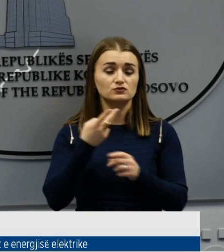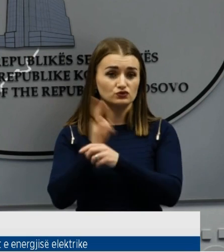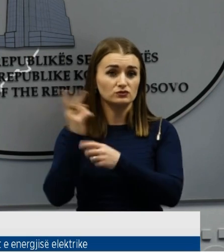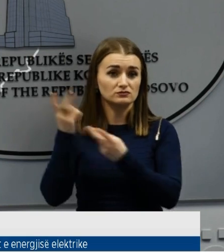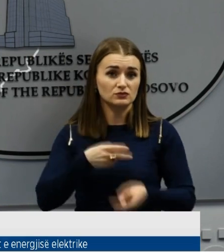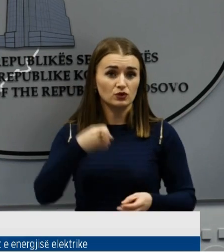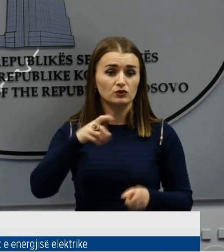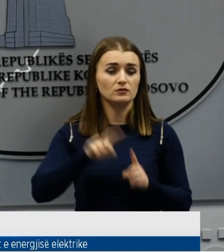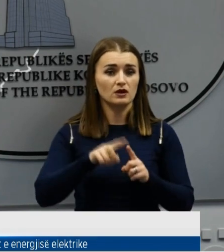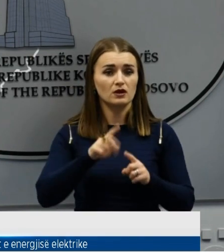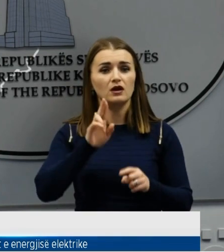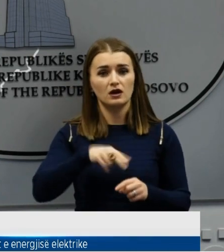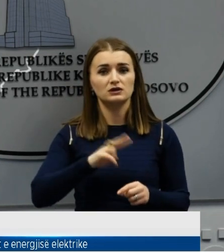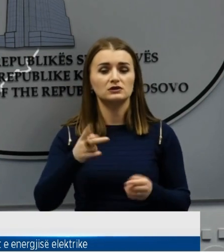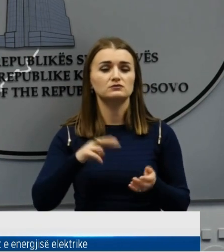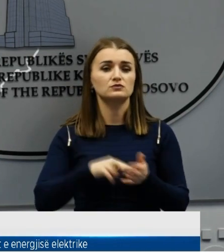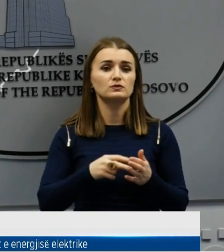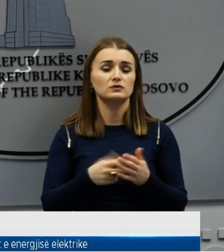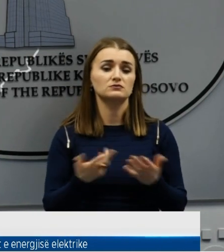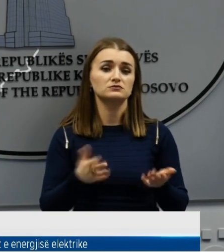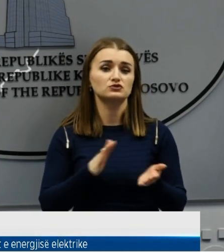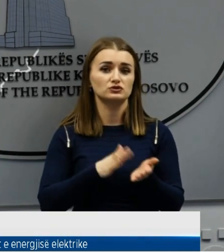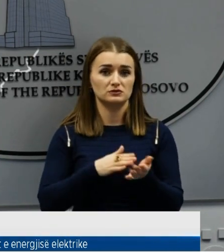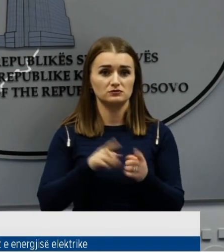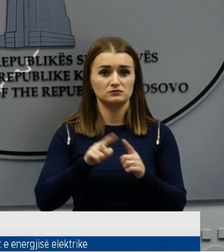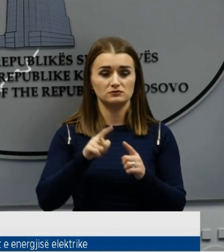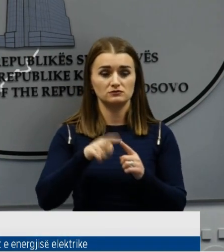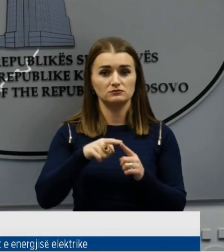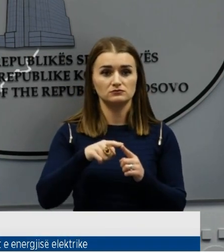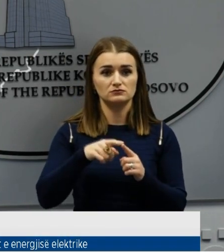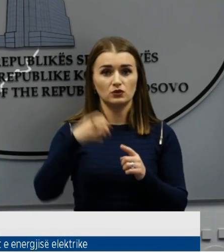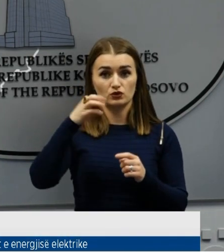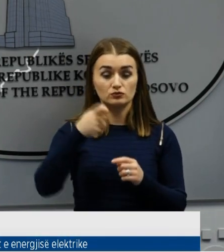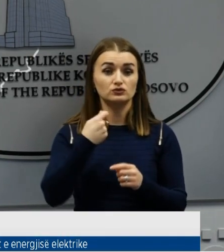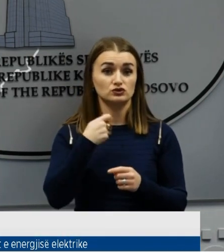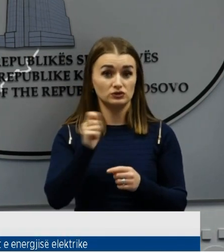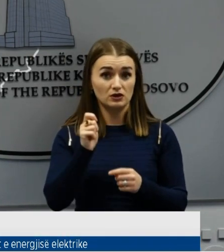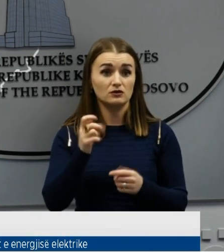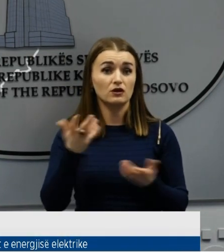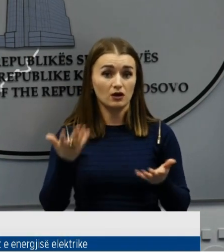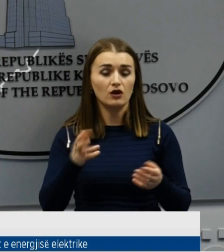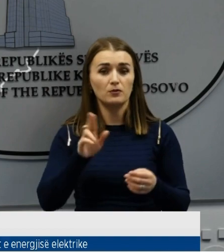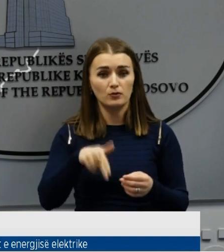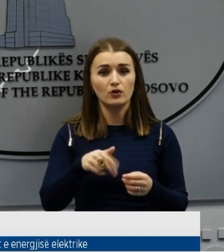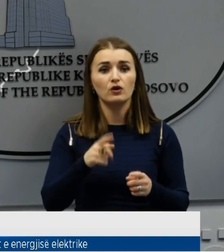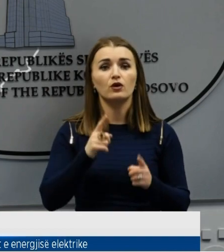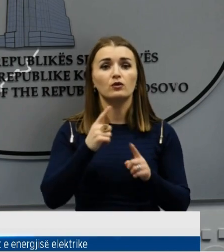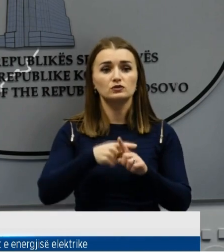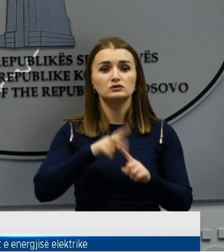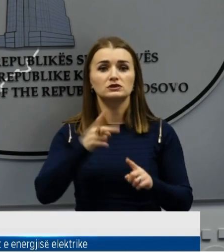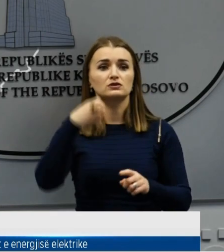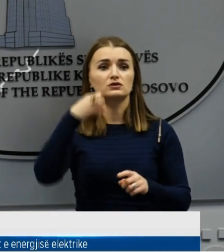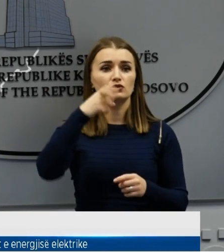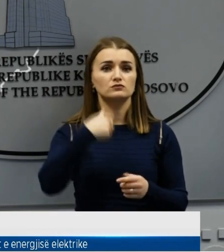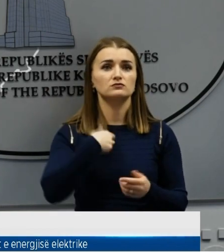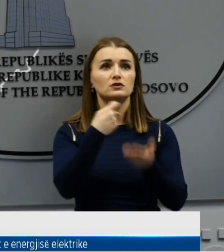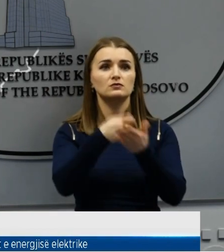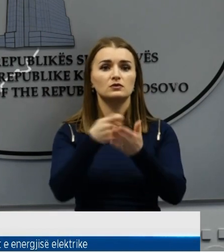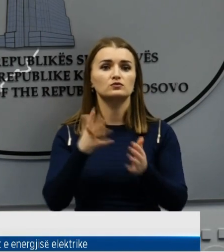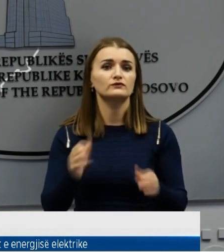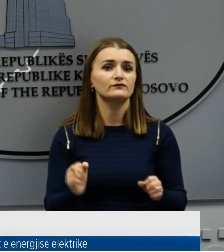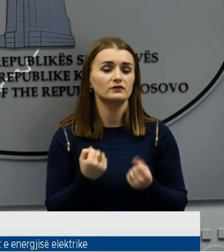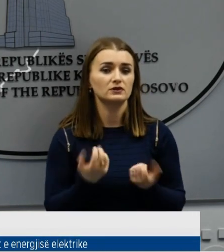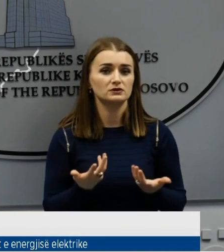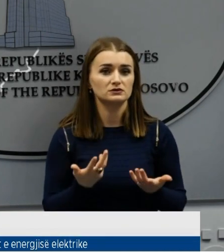kur pavarësisht çmimit të lartë në treg nuk ka energji të mjaftueshme për të blerë, për arsye se kërkesat janë